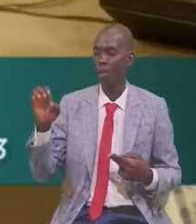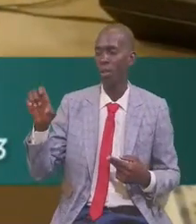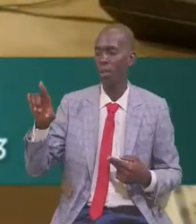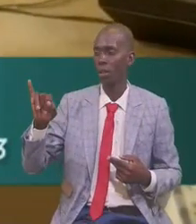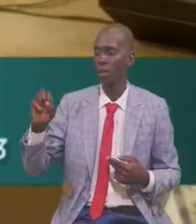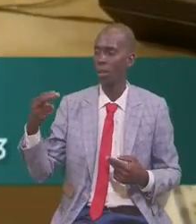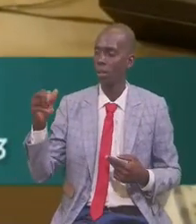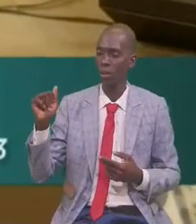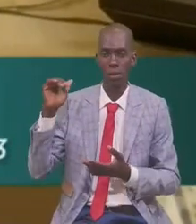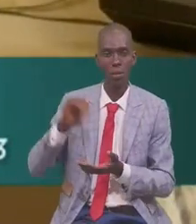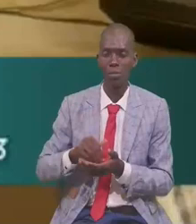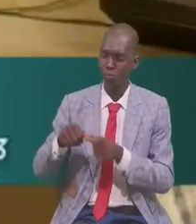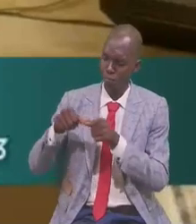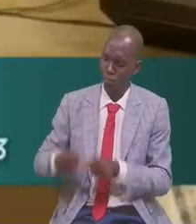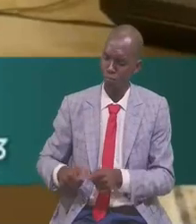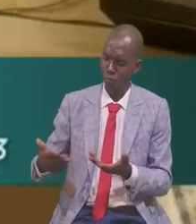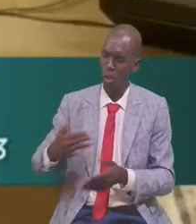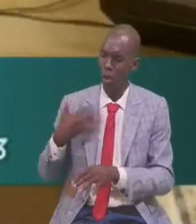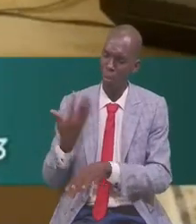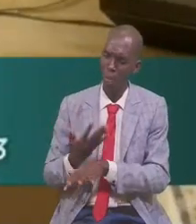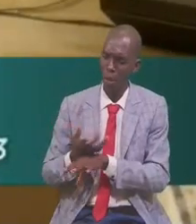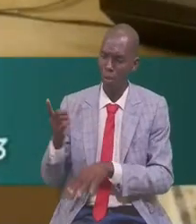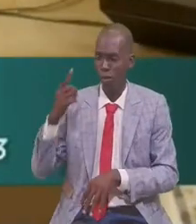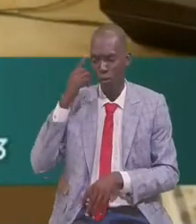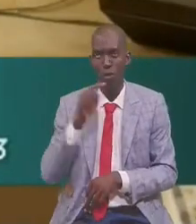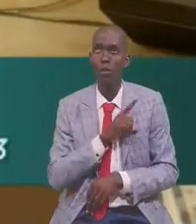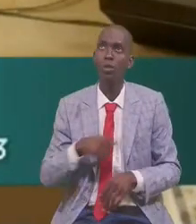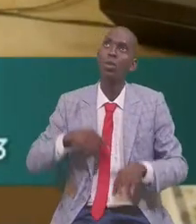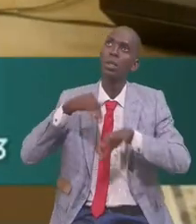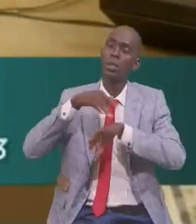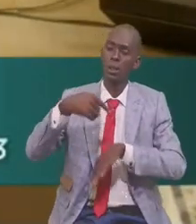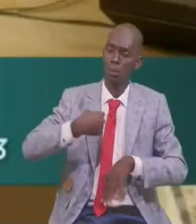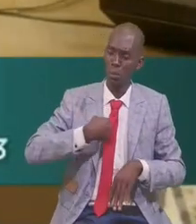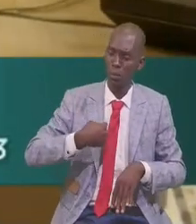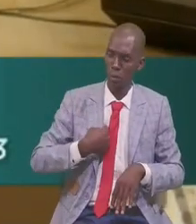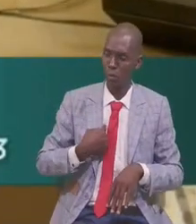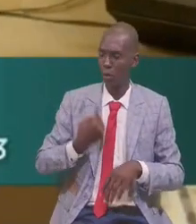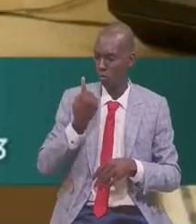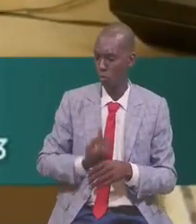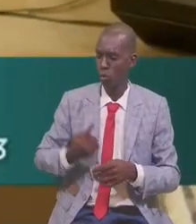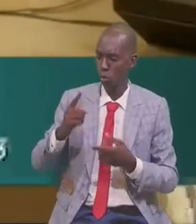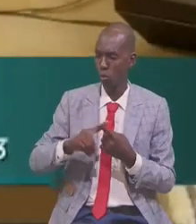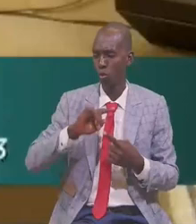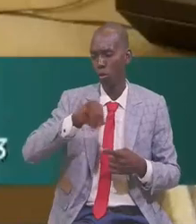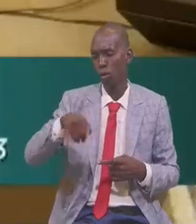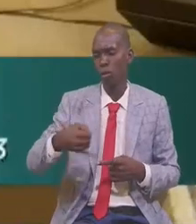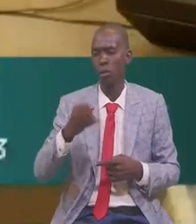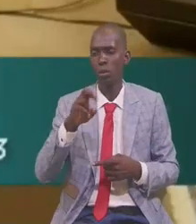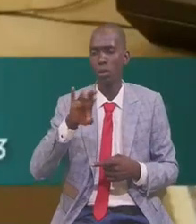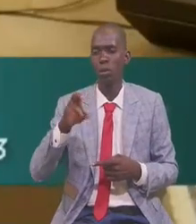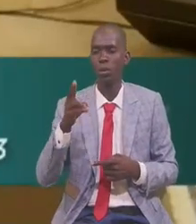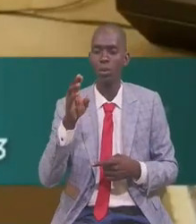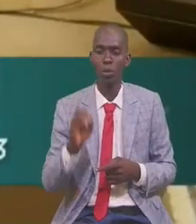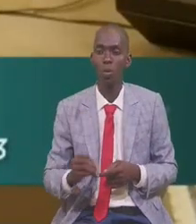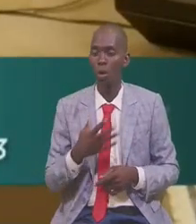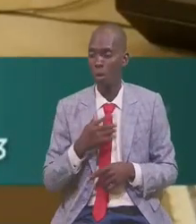Élie lui dit, Élisée, reste ici, je te prie, car l'Éternel m'envoie à Jéricho. Et il a dit, c'est le